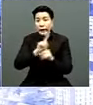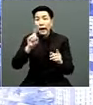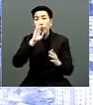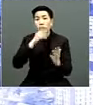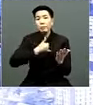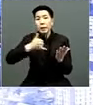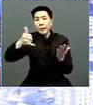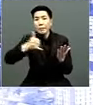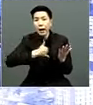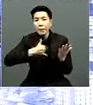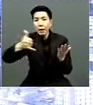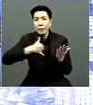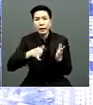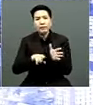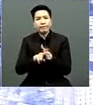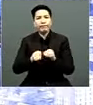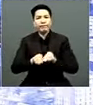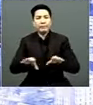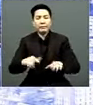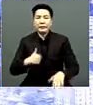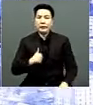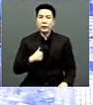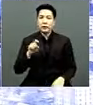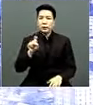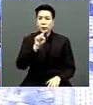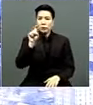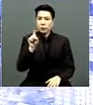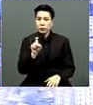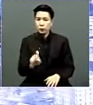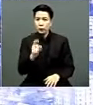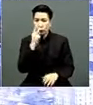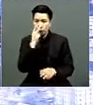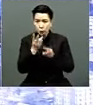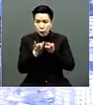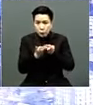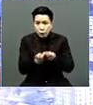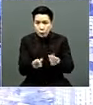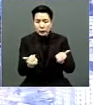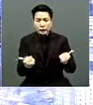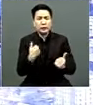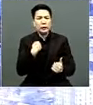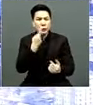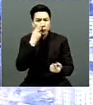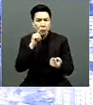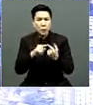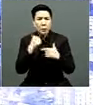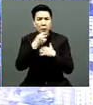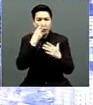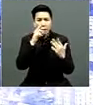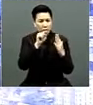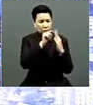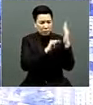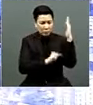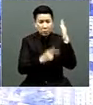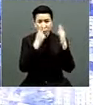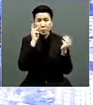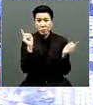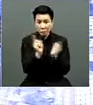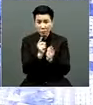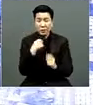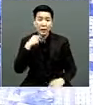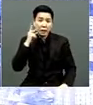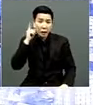ทำให้เกิดการแพร่ระบาดของโรคด้วยหรือไม่นะครับซึ่งมันก็เกิดขึ้นจากประเทศเพื่อนบ้านที่เราได้รับทราบกันอยู่ตรงนี้นะครับ